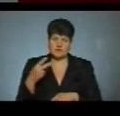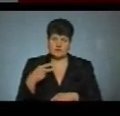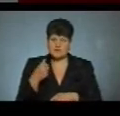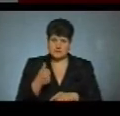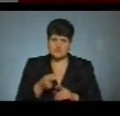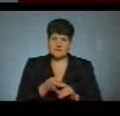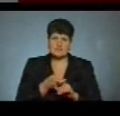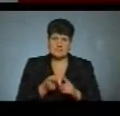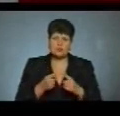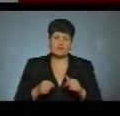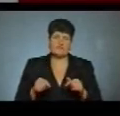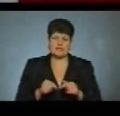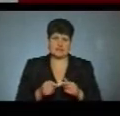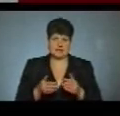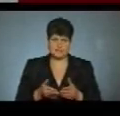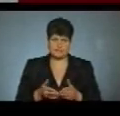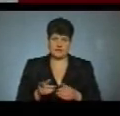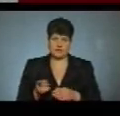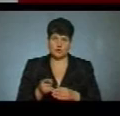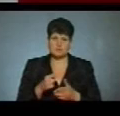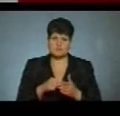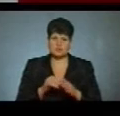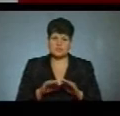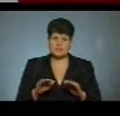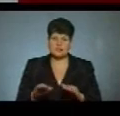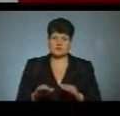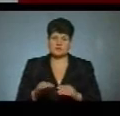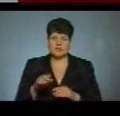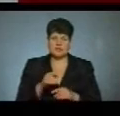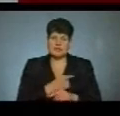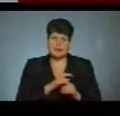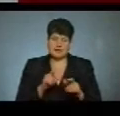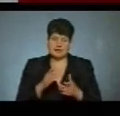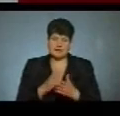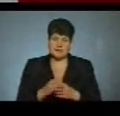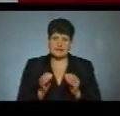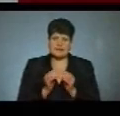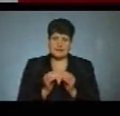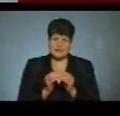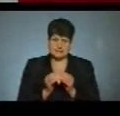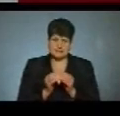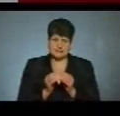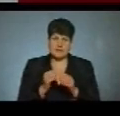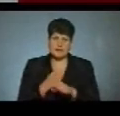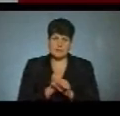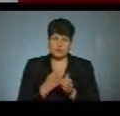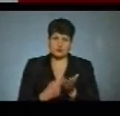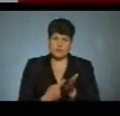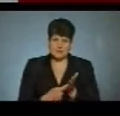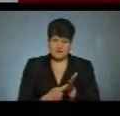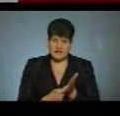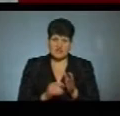року, в інфекційному відділенні Тернопільської міської дитячої комунальної лікарні знаходиться 10 лабораторно